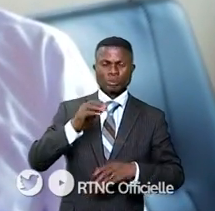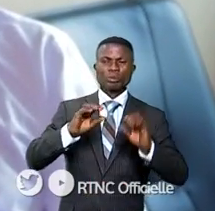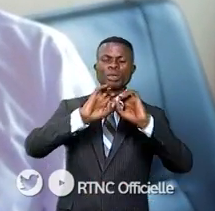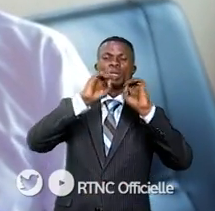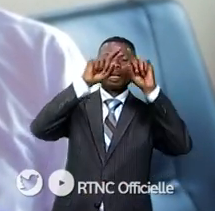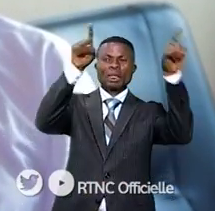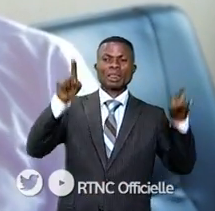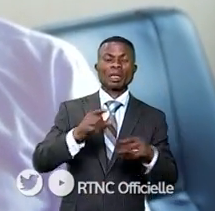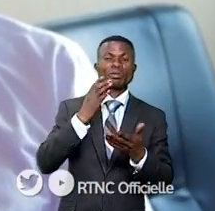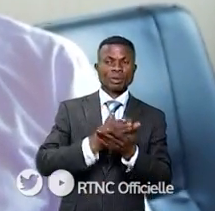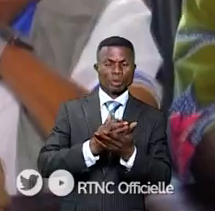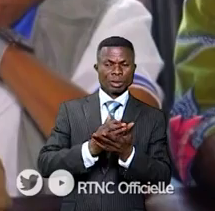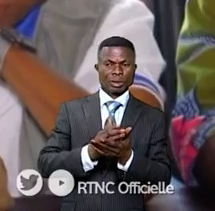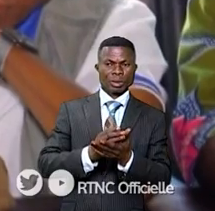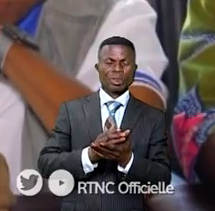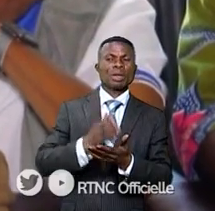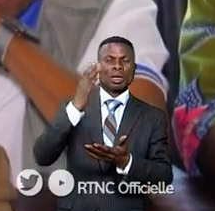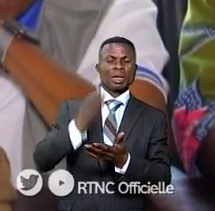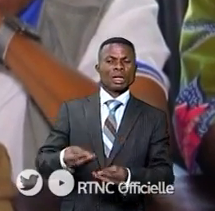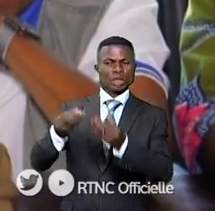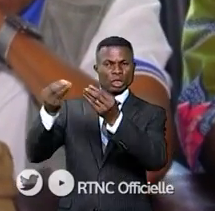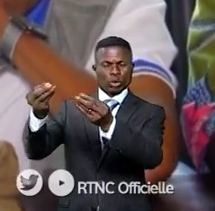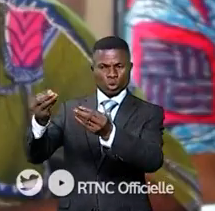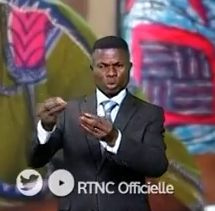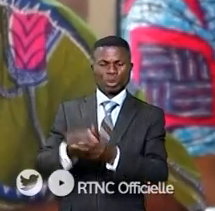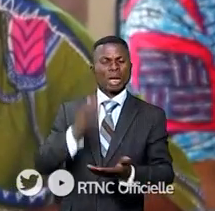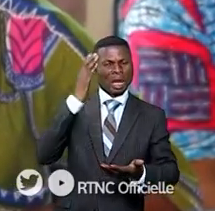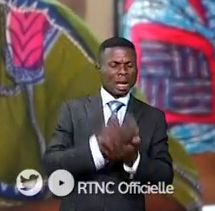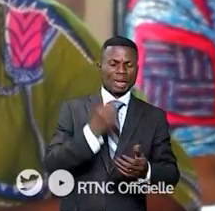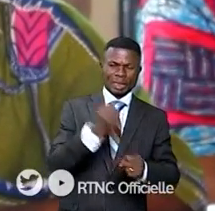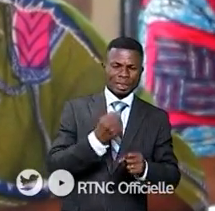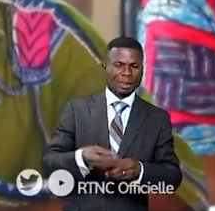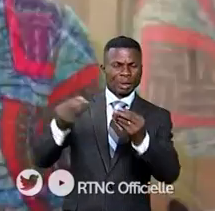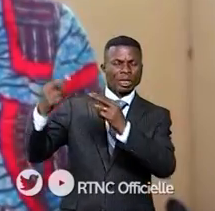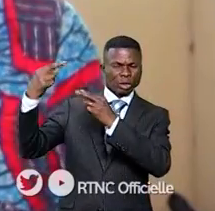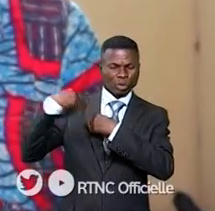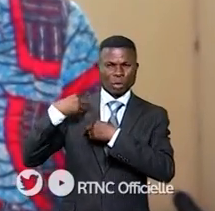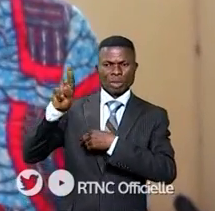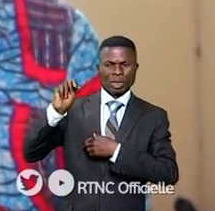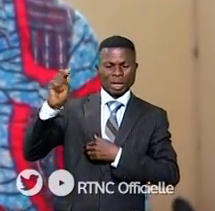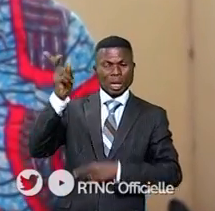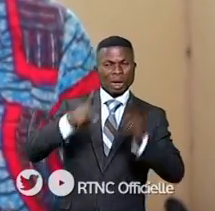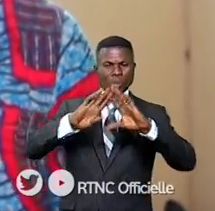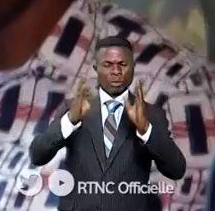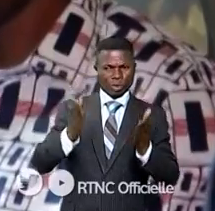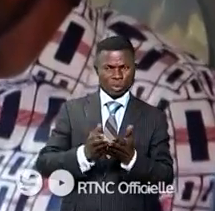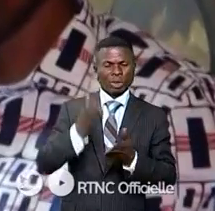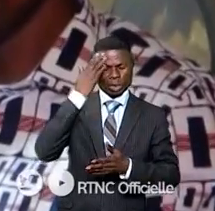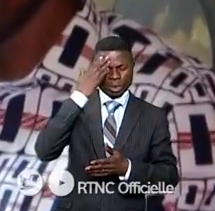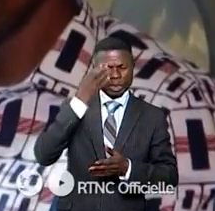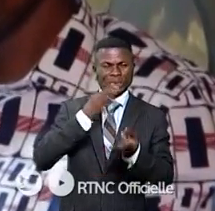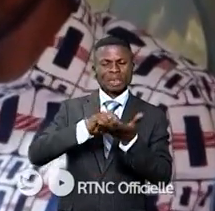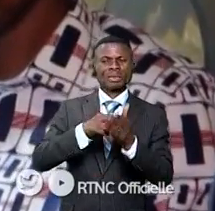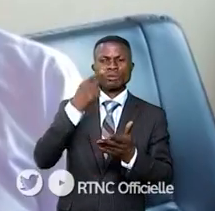contrat pourra rendre le tablier mieux, jeter karma l'éponge. Le public sportif sait ce que cela